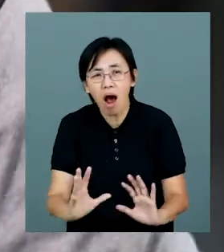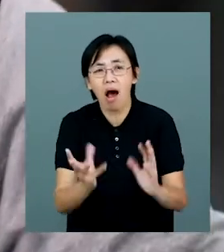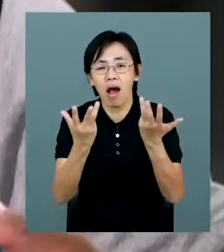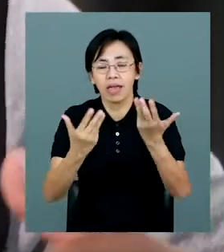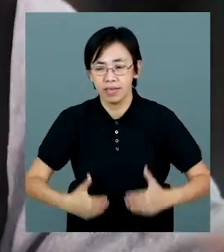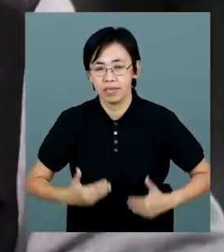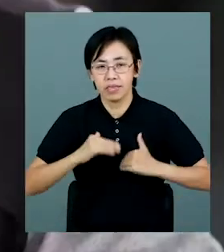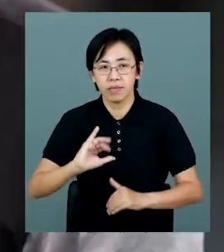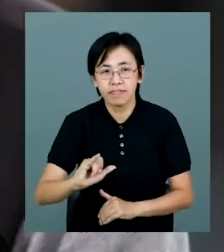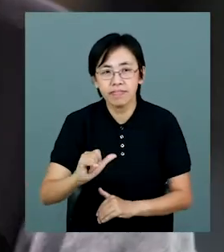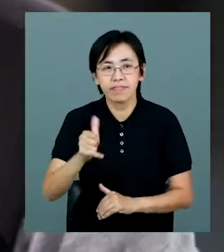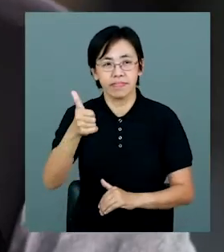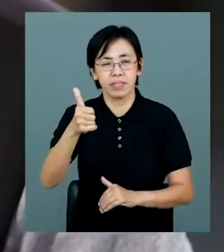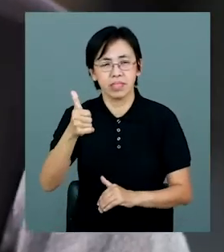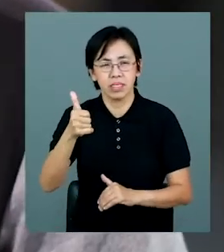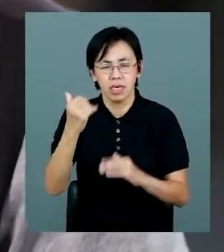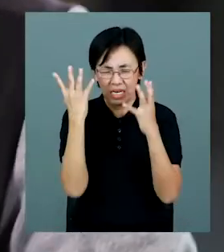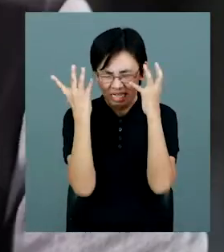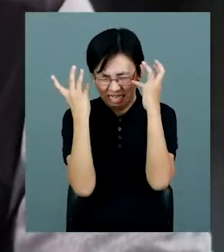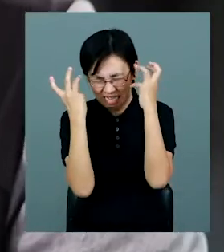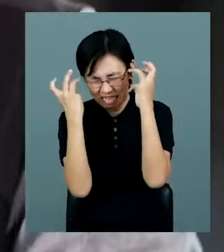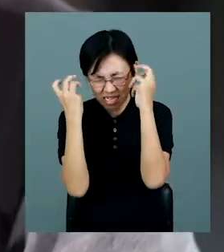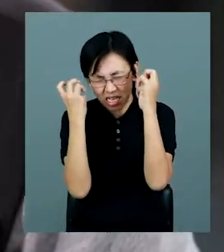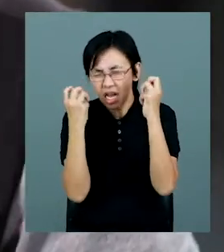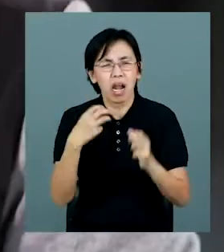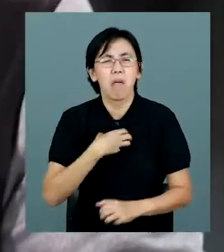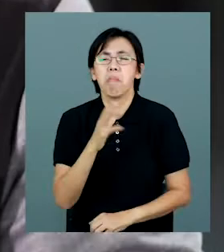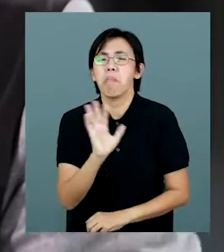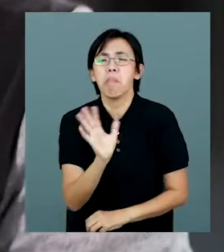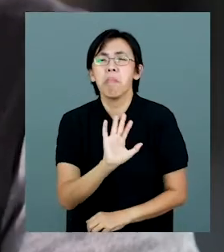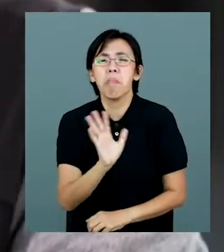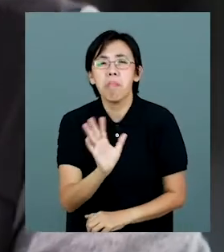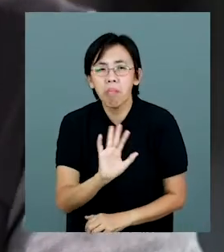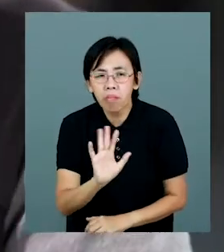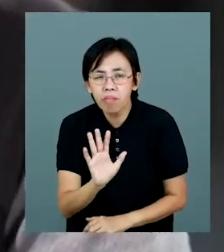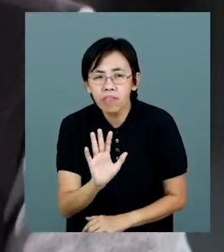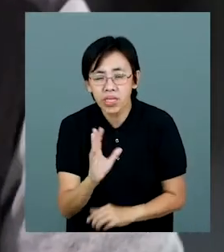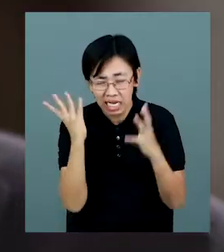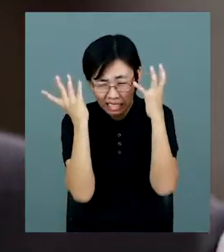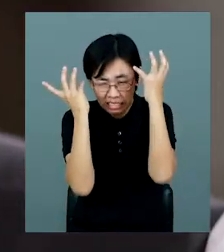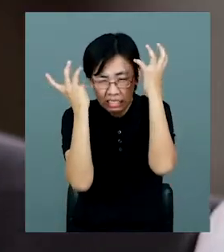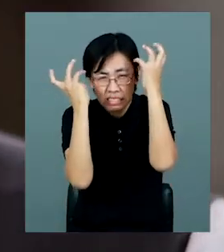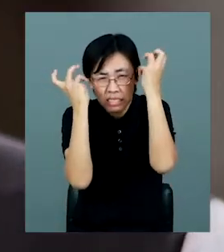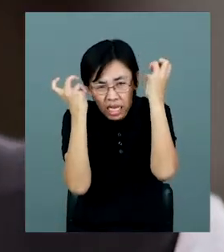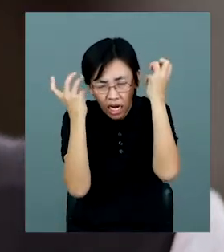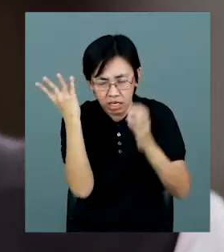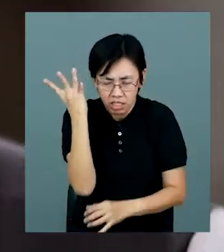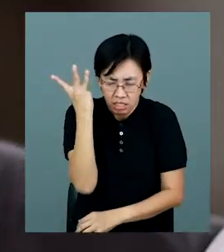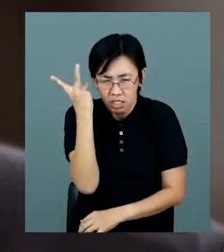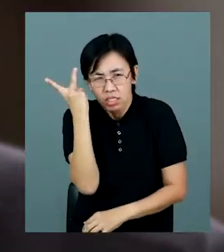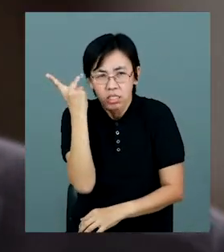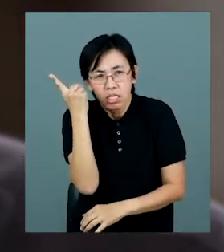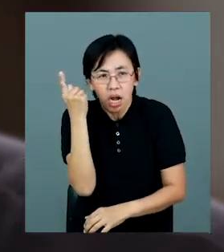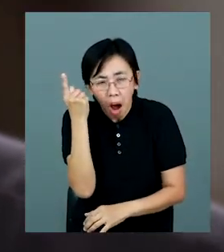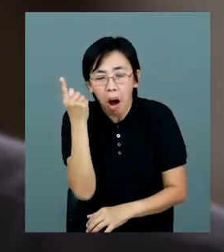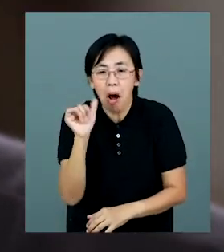าอยู่ดีอยากให้แบบเขาไม่แบบไม่เครียดมากเกินไปเพราะว่าในการเครียดในการกังวลอย่างนี้